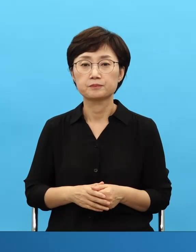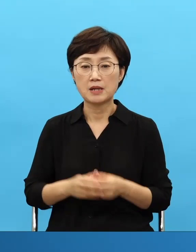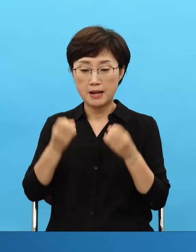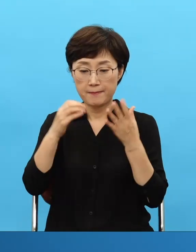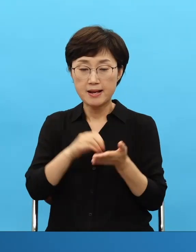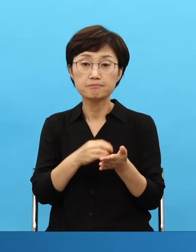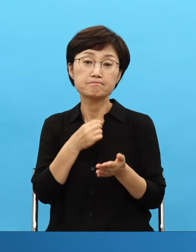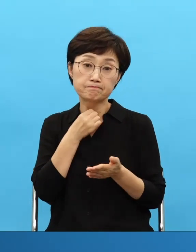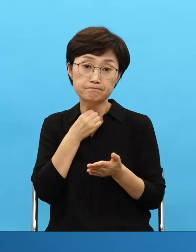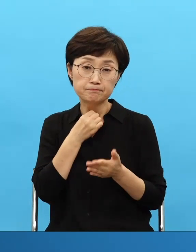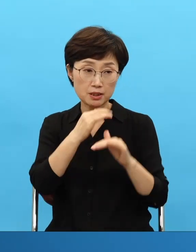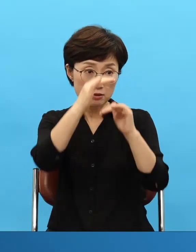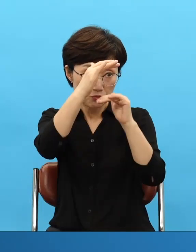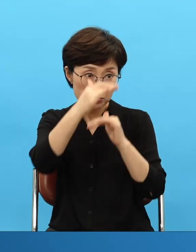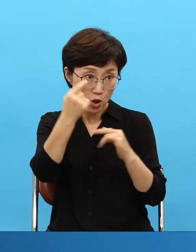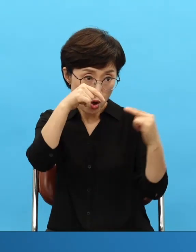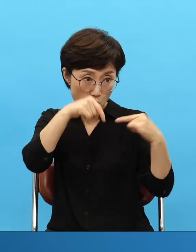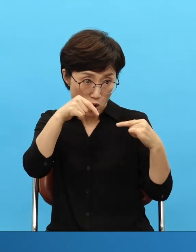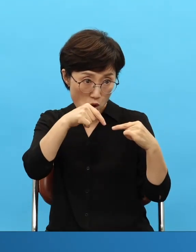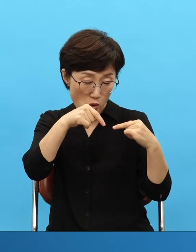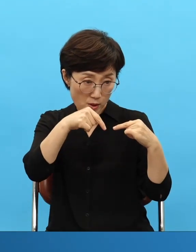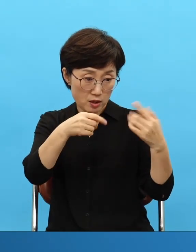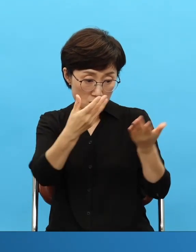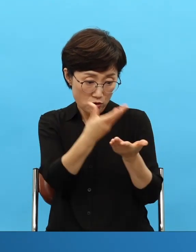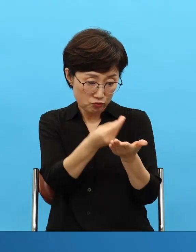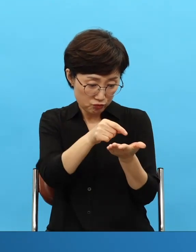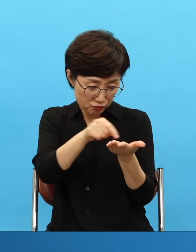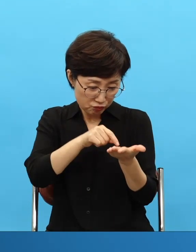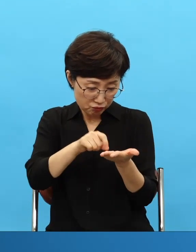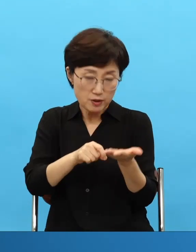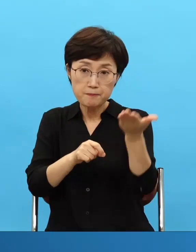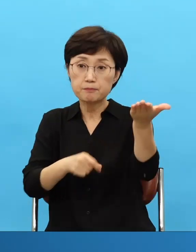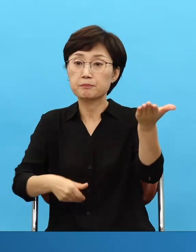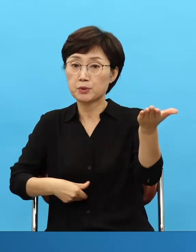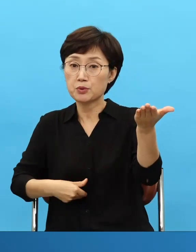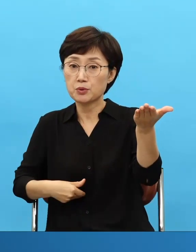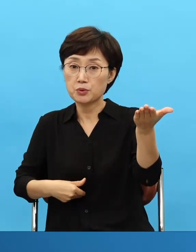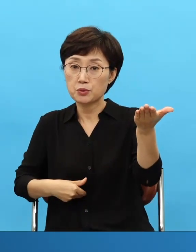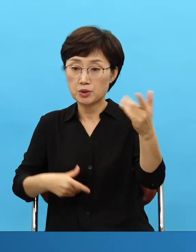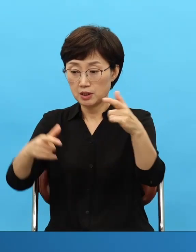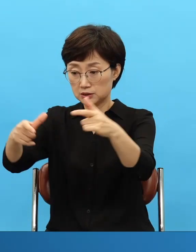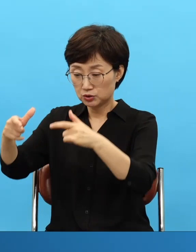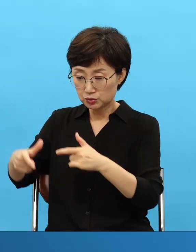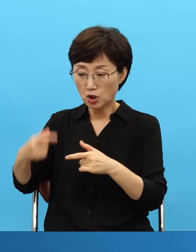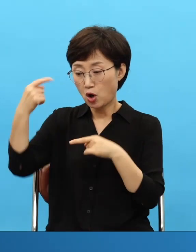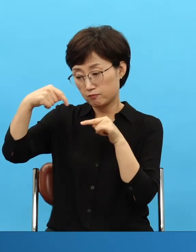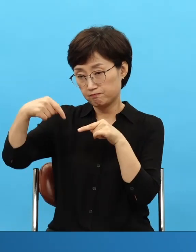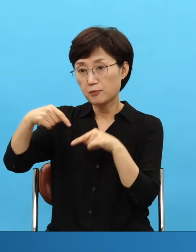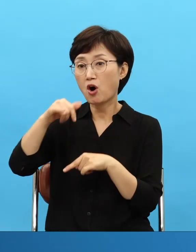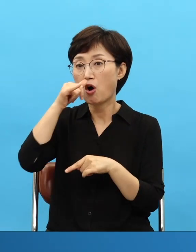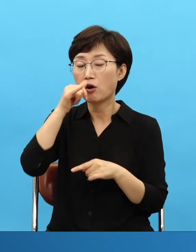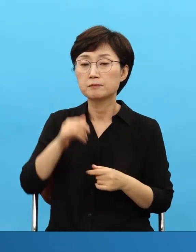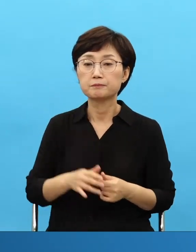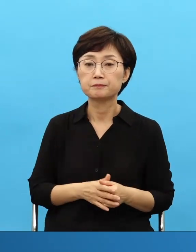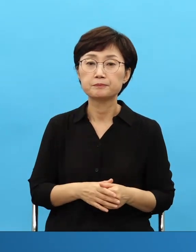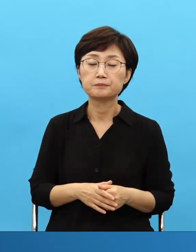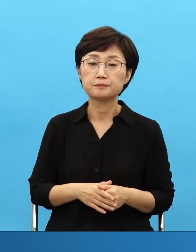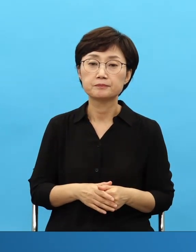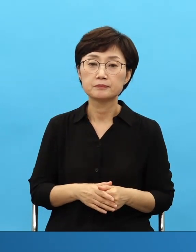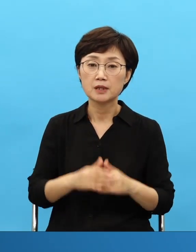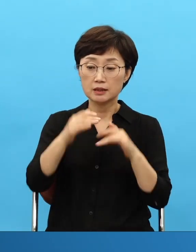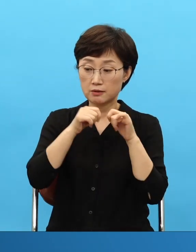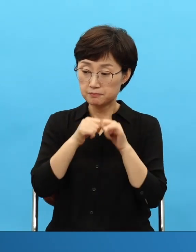신입생은 공지사항에서 면접안을 다운받아 작성해 제출해야 하며 지역 신학원별로 면접이 진행됩니다.